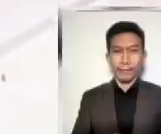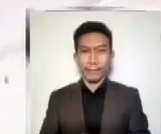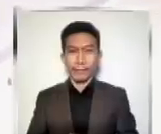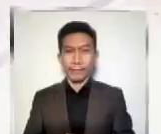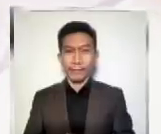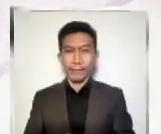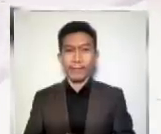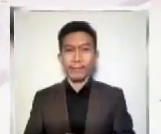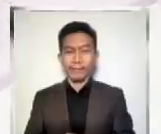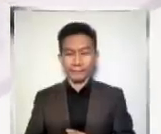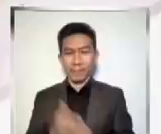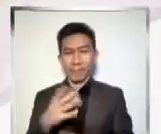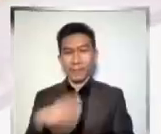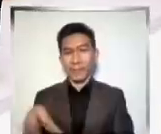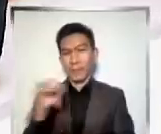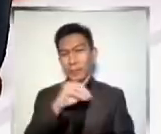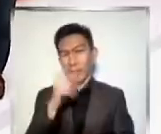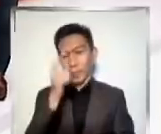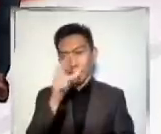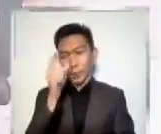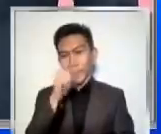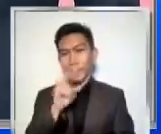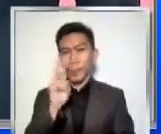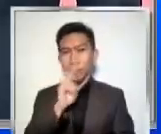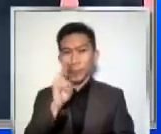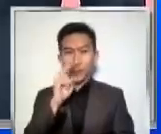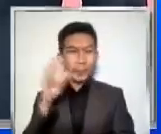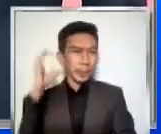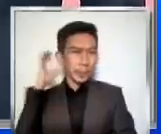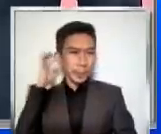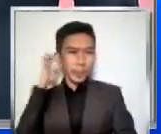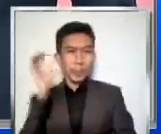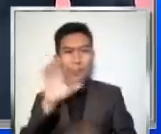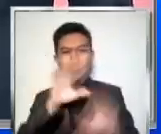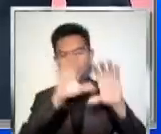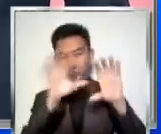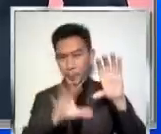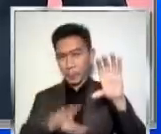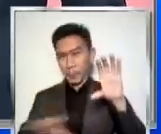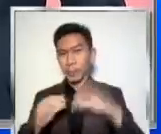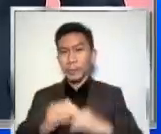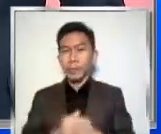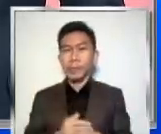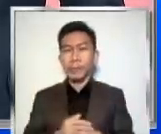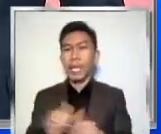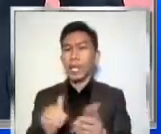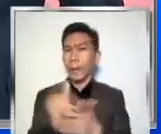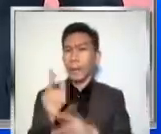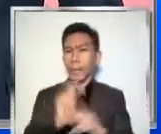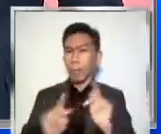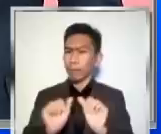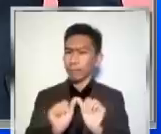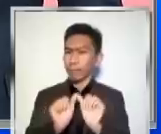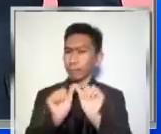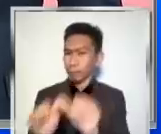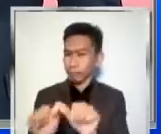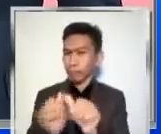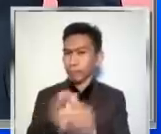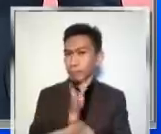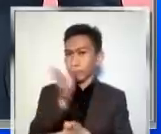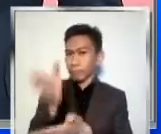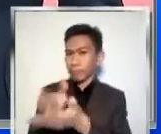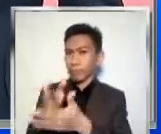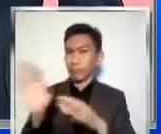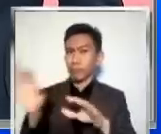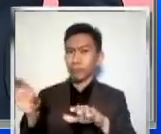Magandang gabi, Luzon, Visayas at Mindanao. Wala pong nakapigil sa ilang deboto at mananampalataya sa pagpunta sa mga